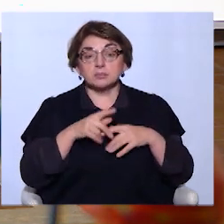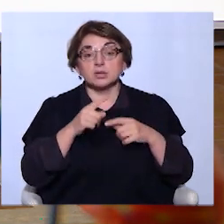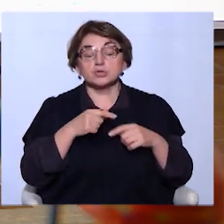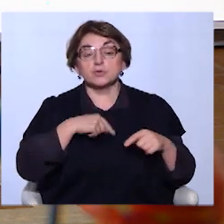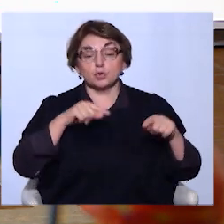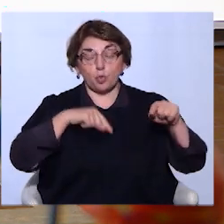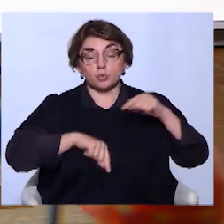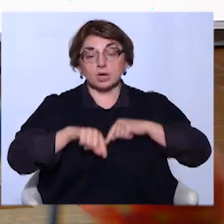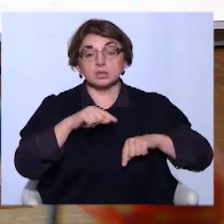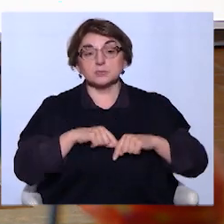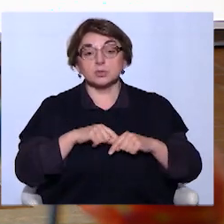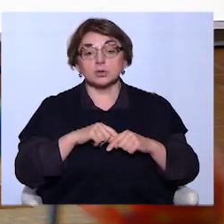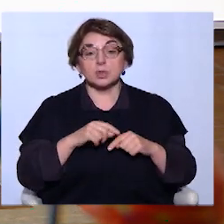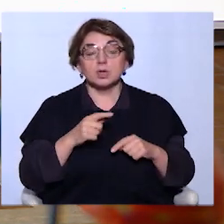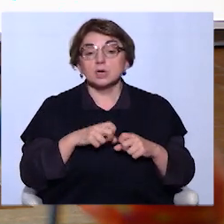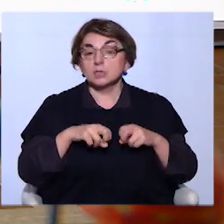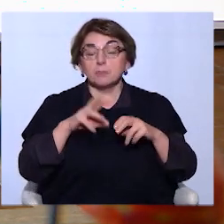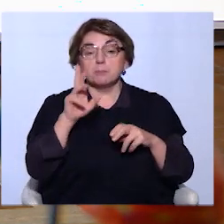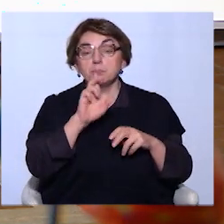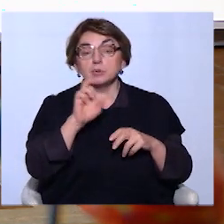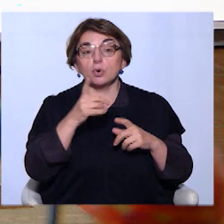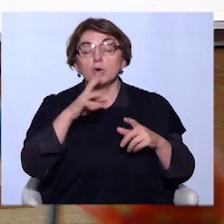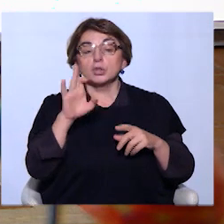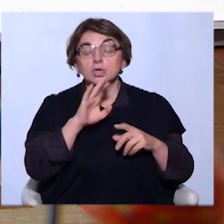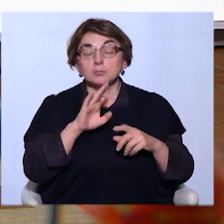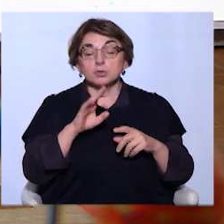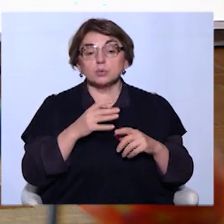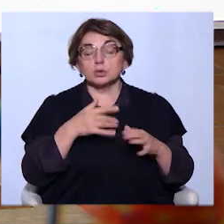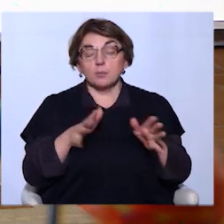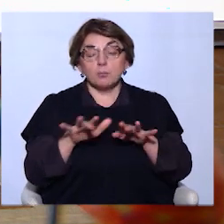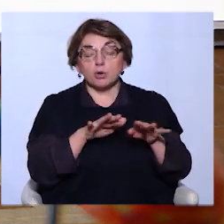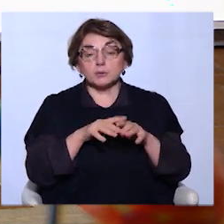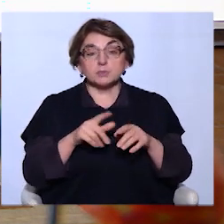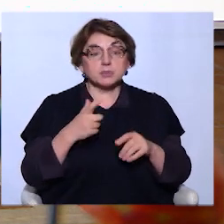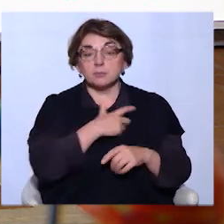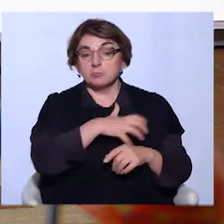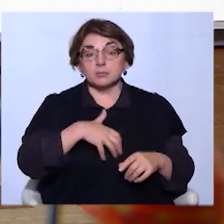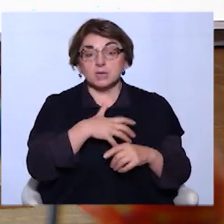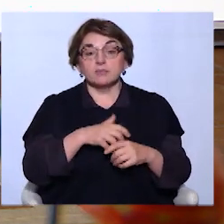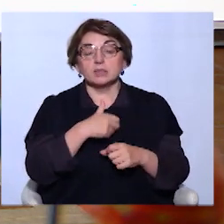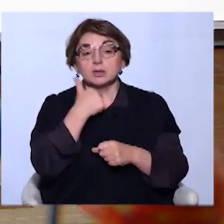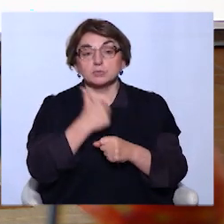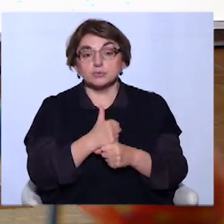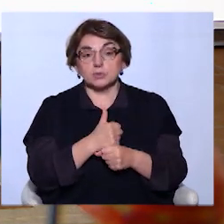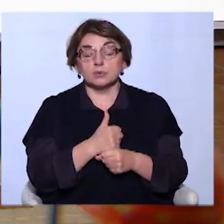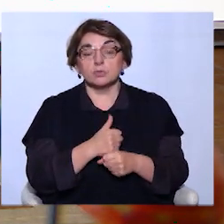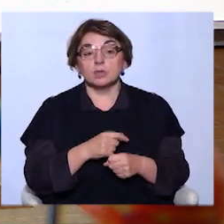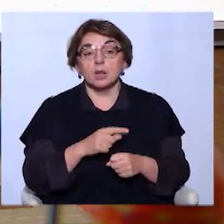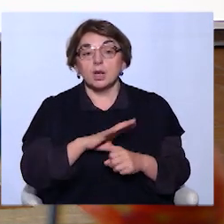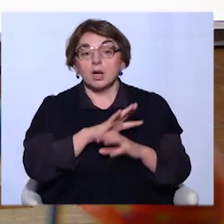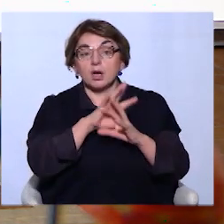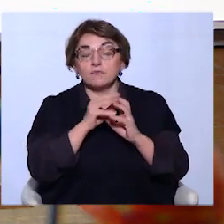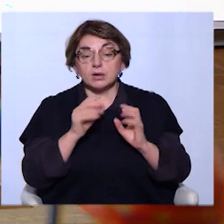ჩვენი ორგანიზმისთვის ბიოქიმიური პროცესების ერთ-ერთი ძირითადი წამმართველია. ვაგრძელებთ გაკვეთილს.